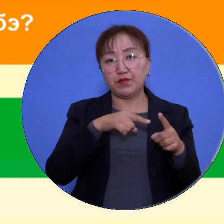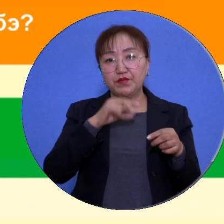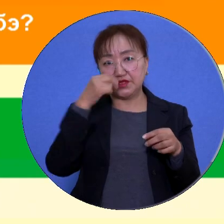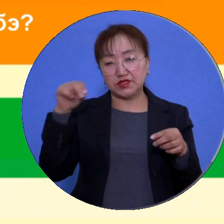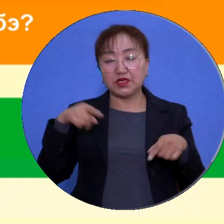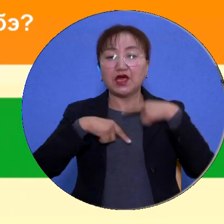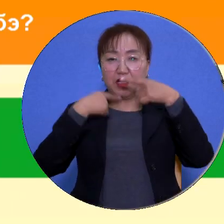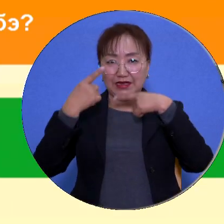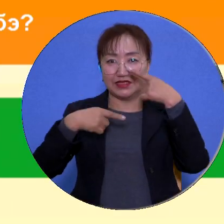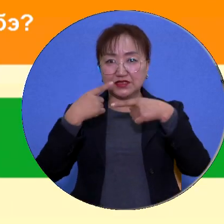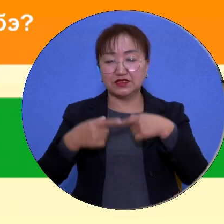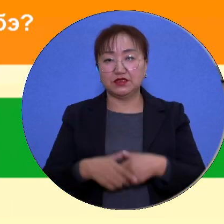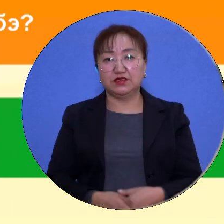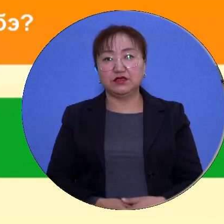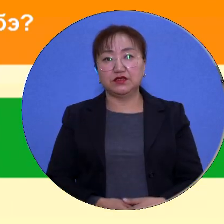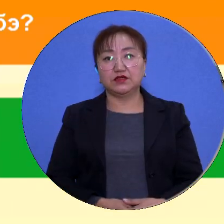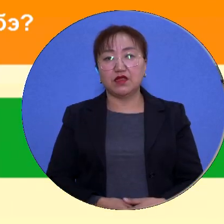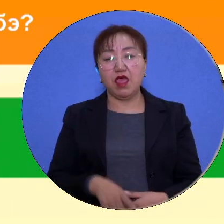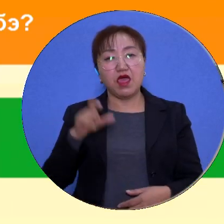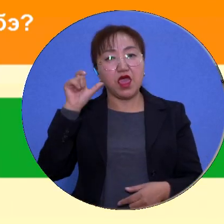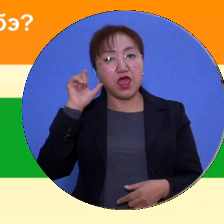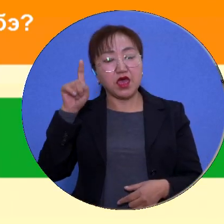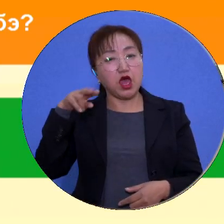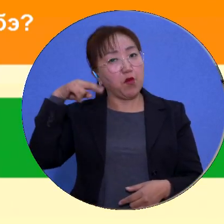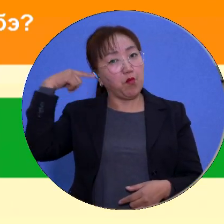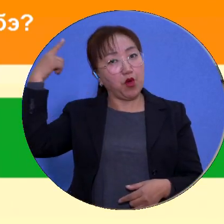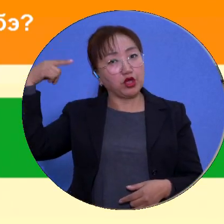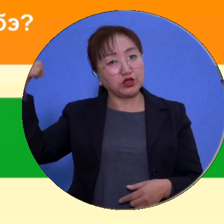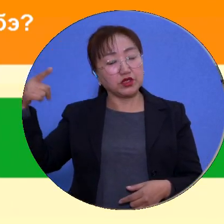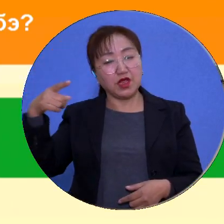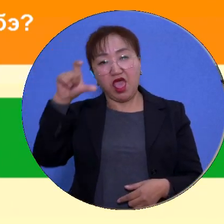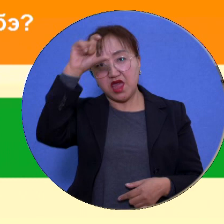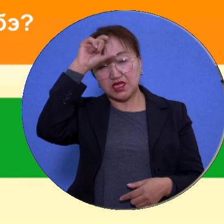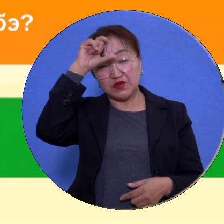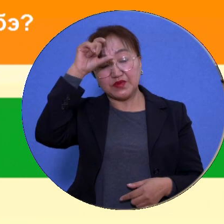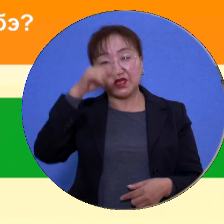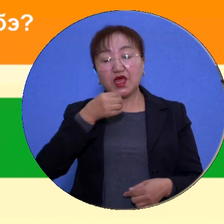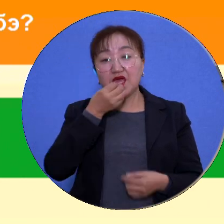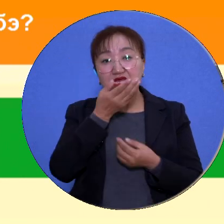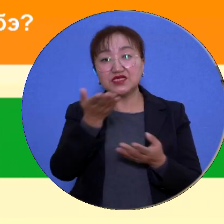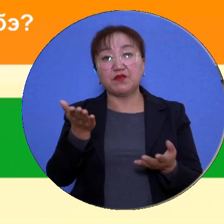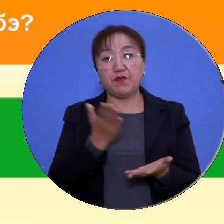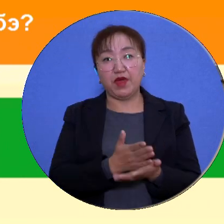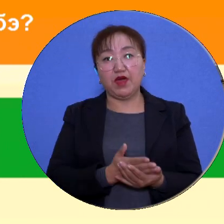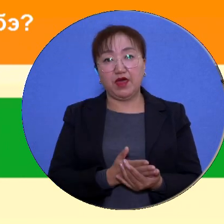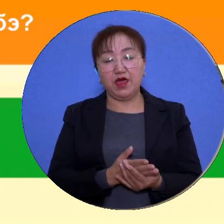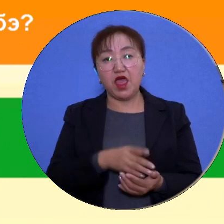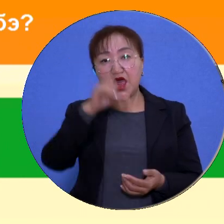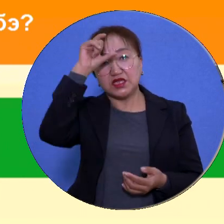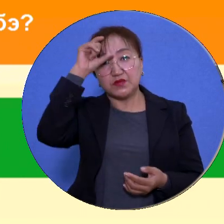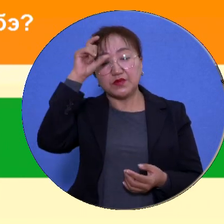དགས པར པར དང དག